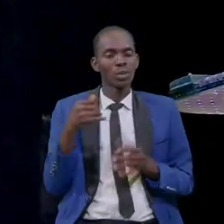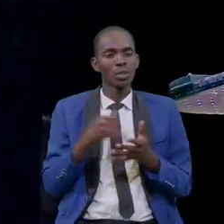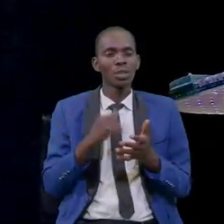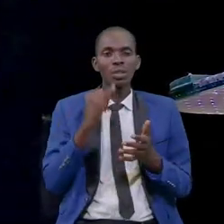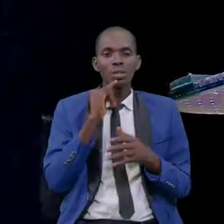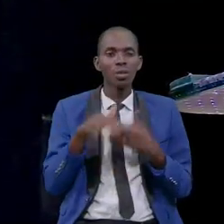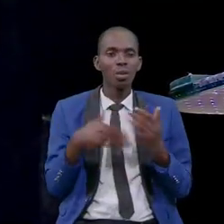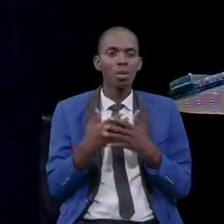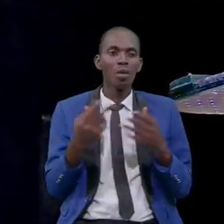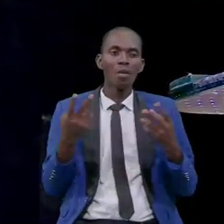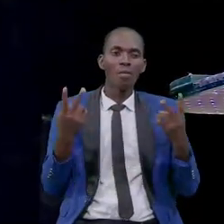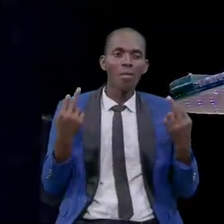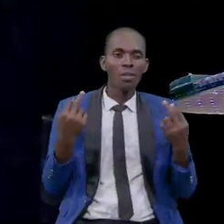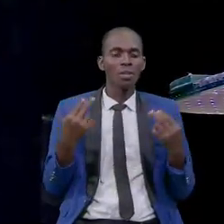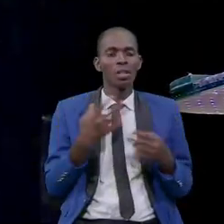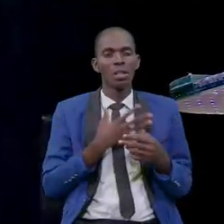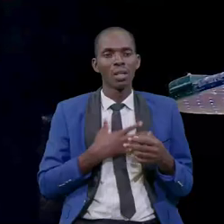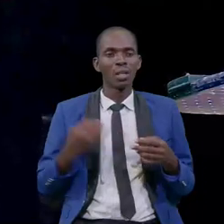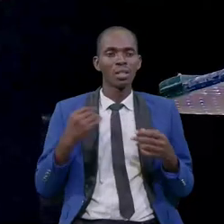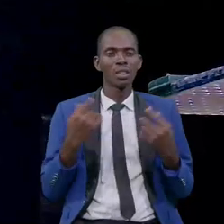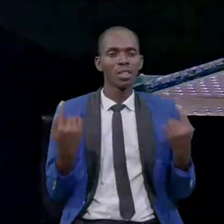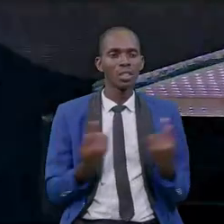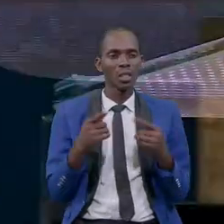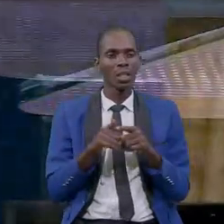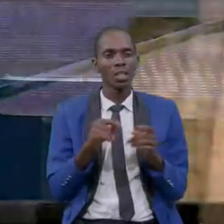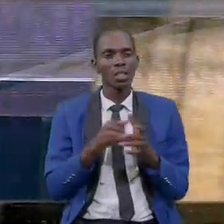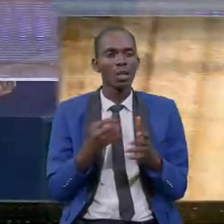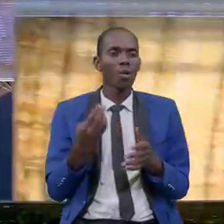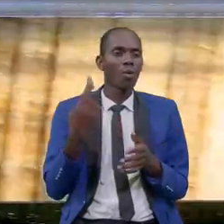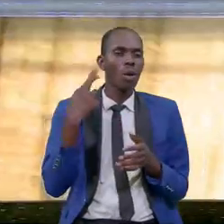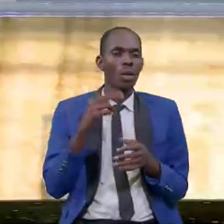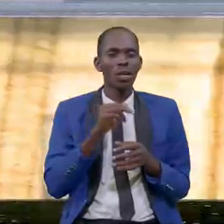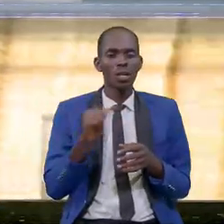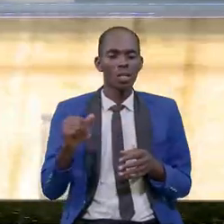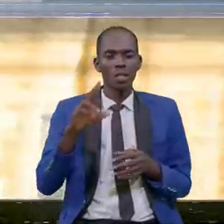les traits d'un char.